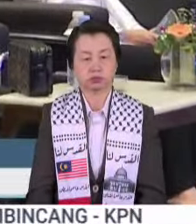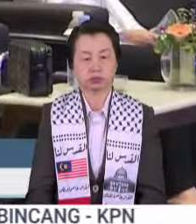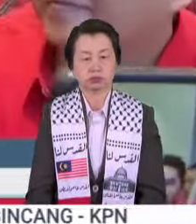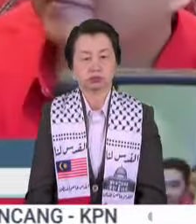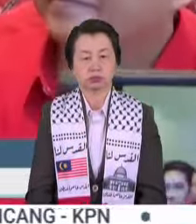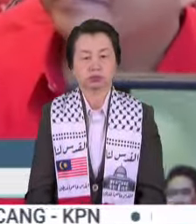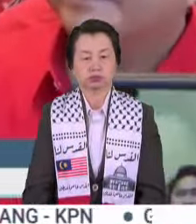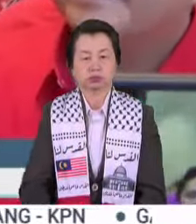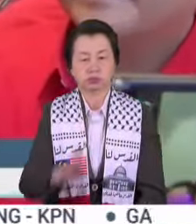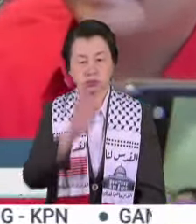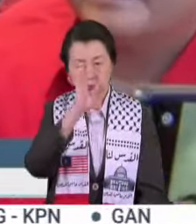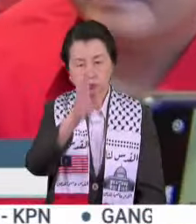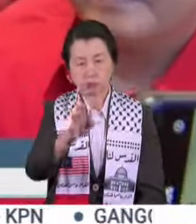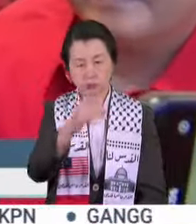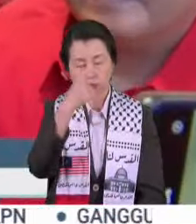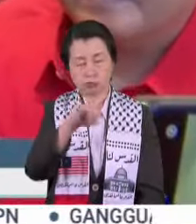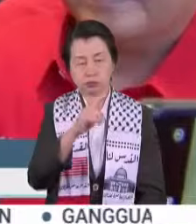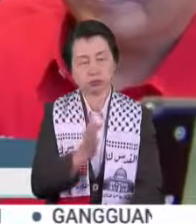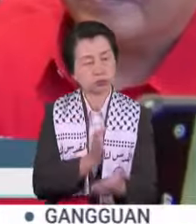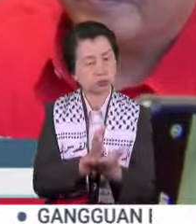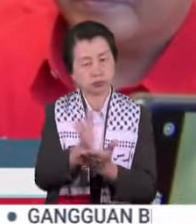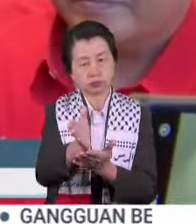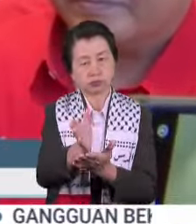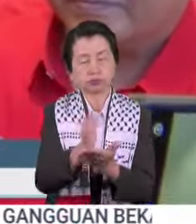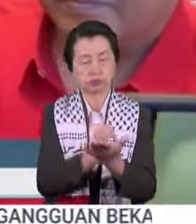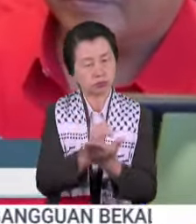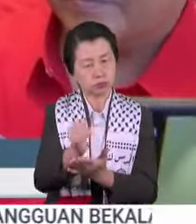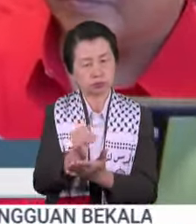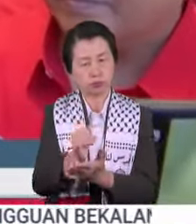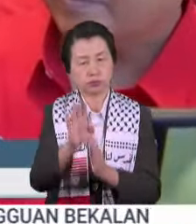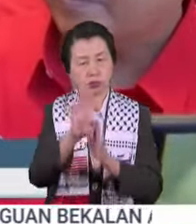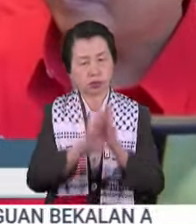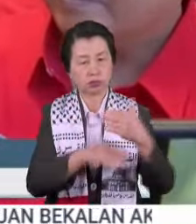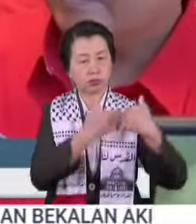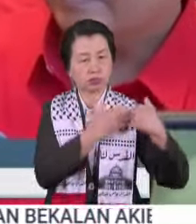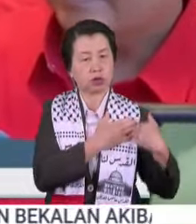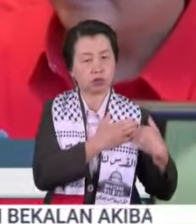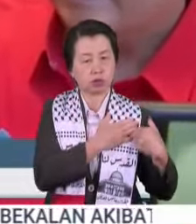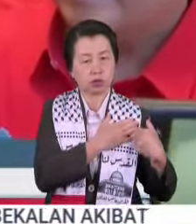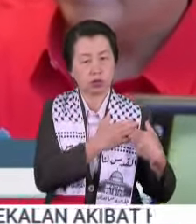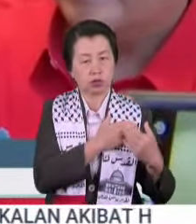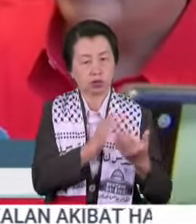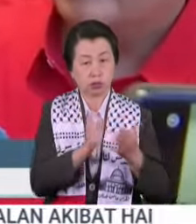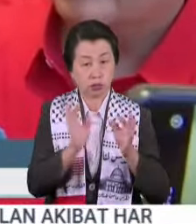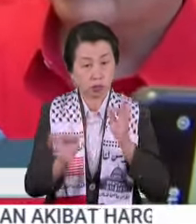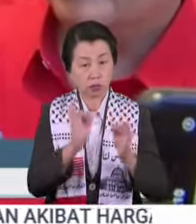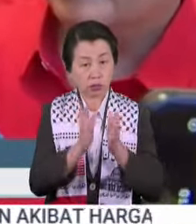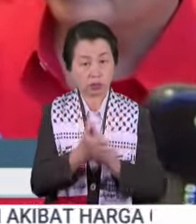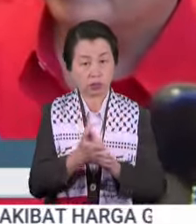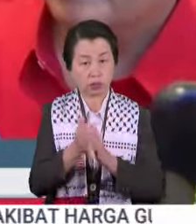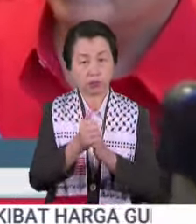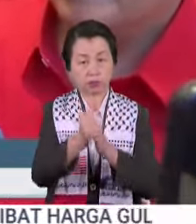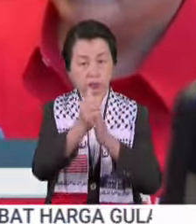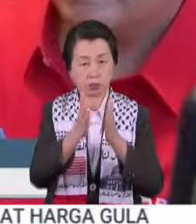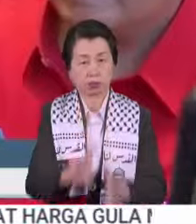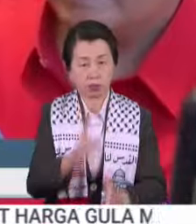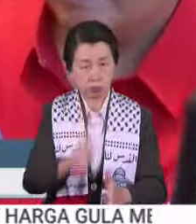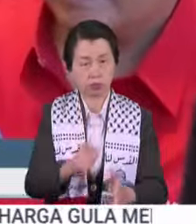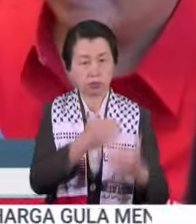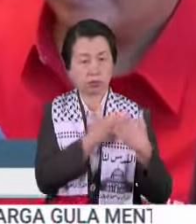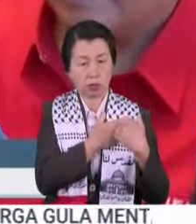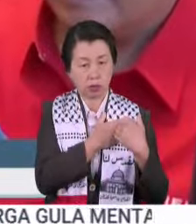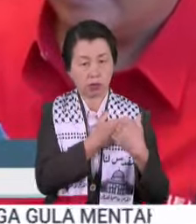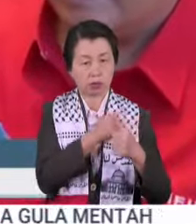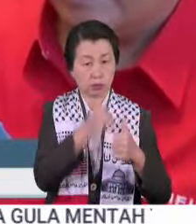dirasaifokus kepadaunability ya pertanggungjawab Sebagai seorang pemimpin dan kedua